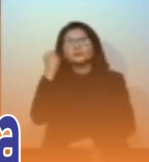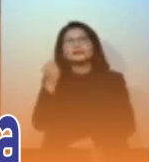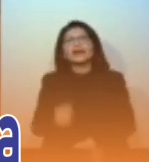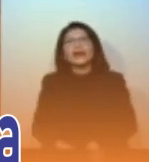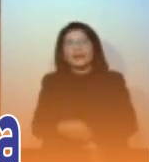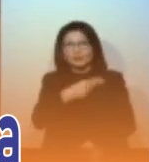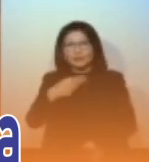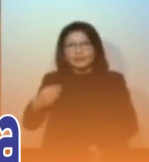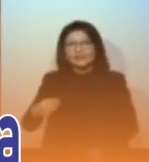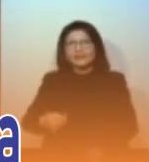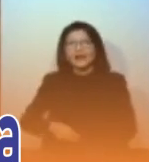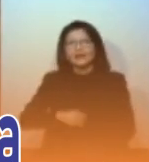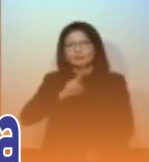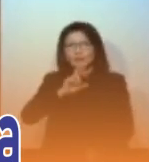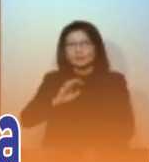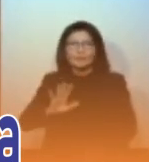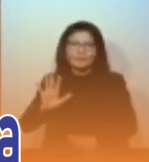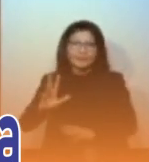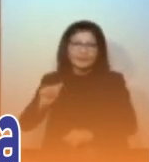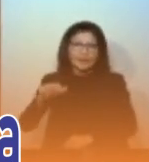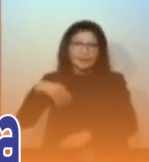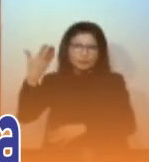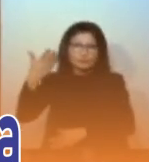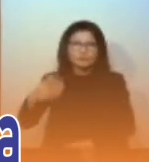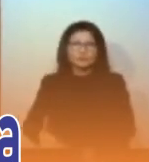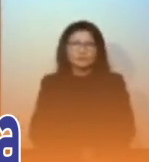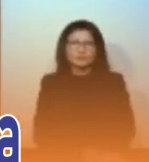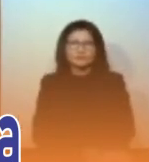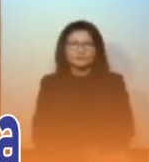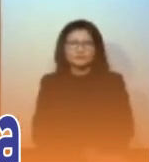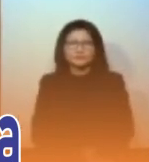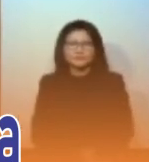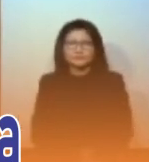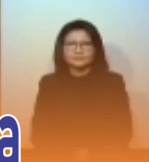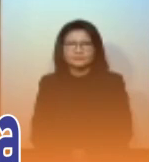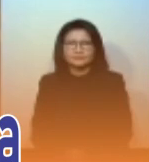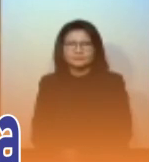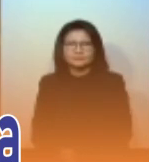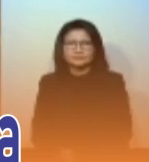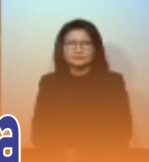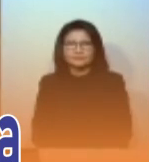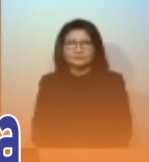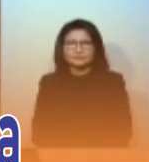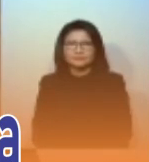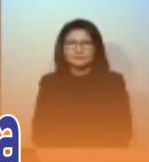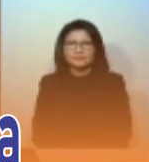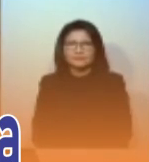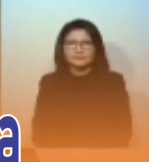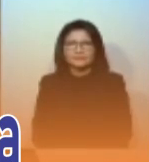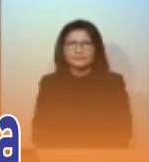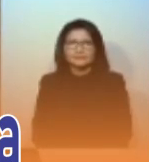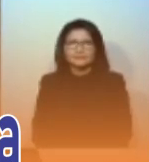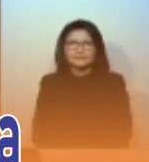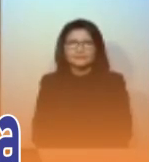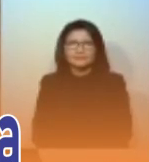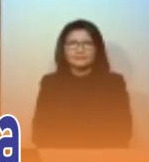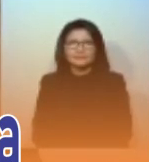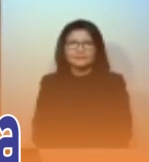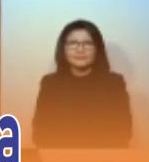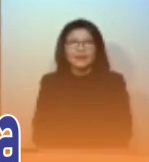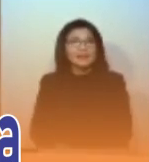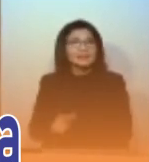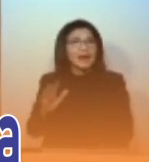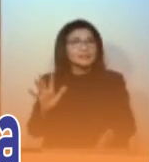2045. Masih ada waktu, Bapak? Cukup. Cukup? Baik. Ya, dan selanjutnya kita akan